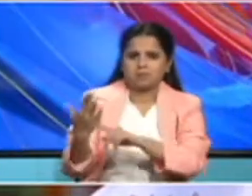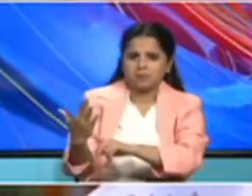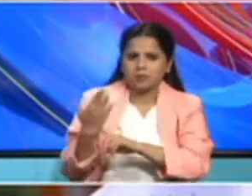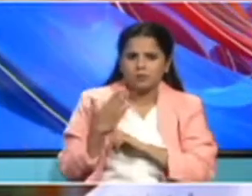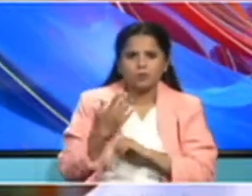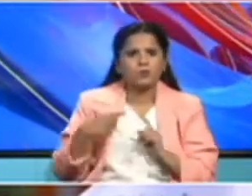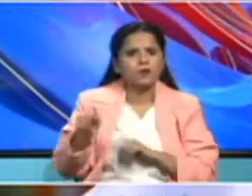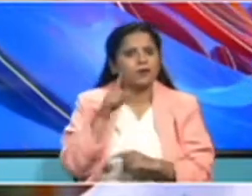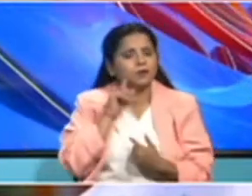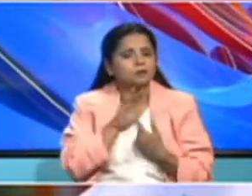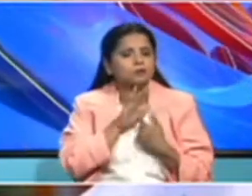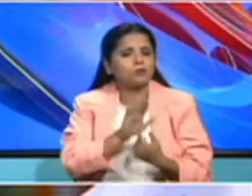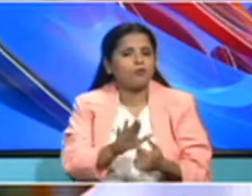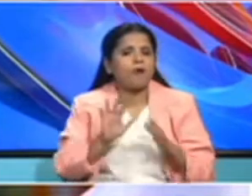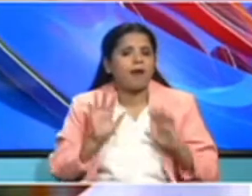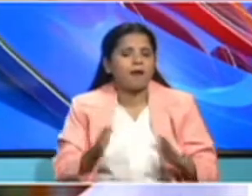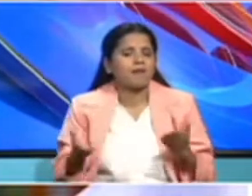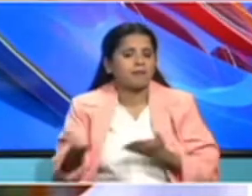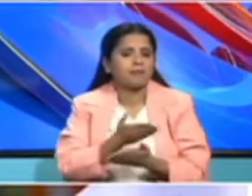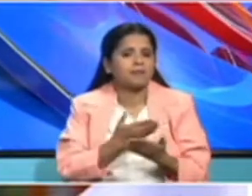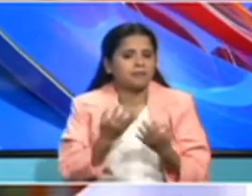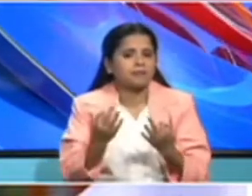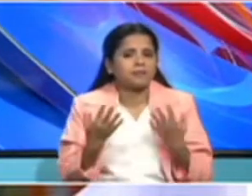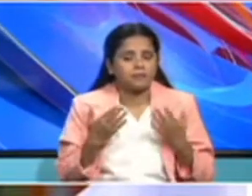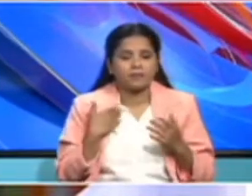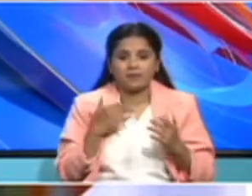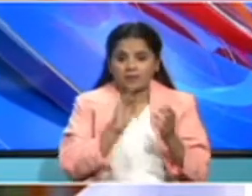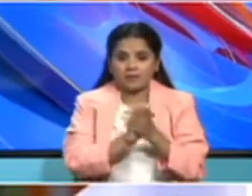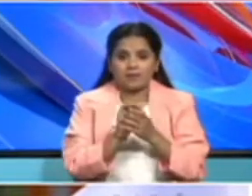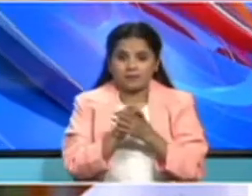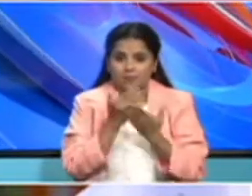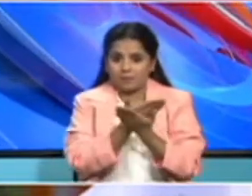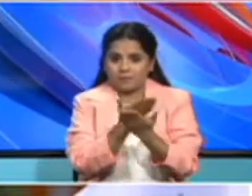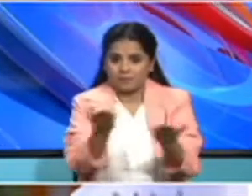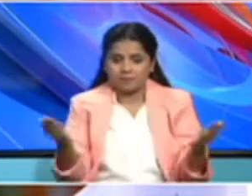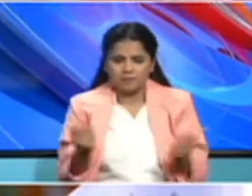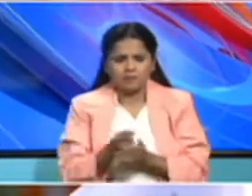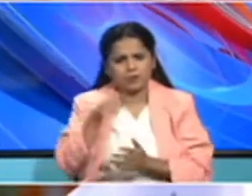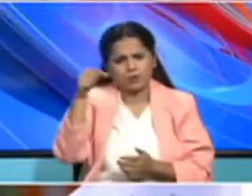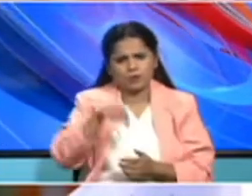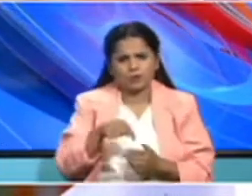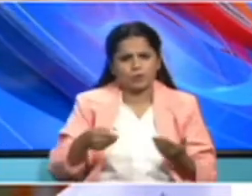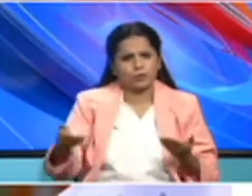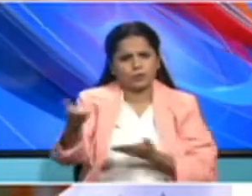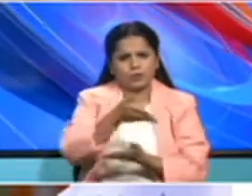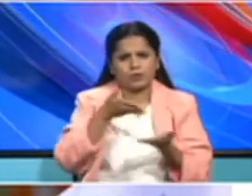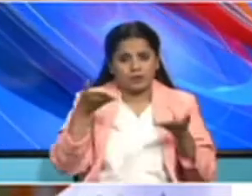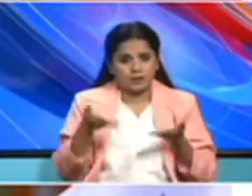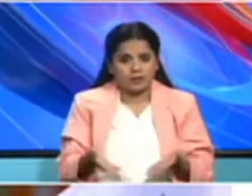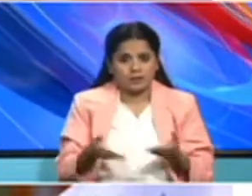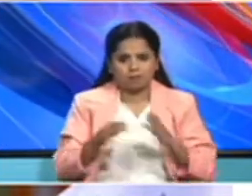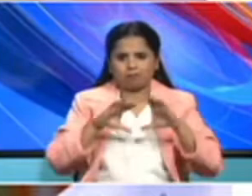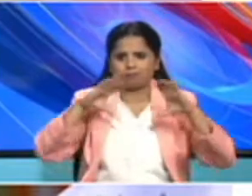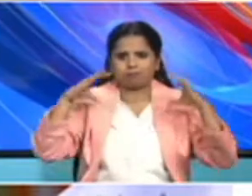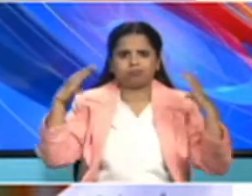सामर्थ्य का भी प्रतीक है। साथियों, आज आप यहां जिस स्टेडियम